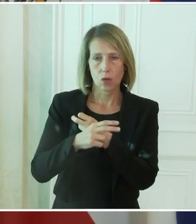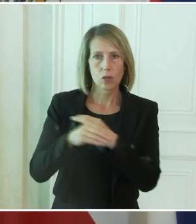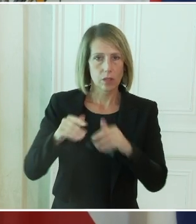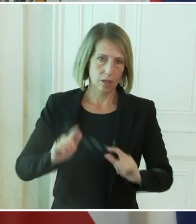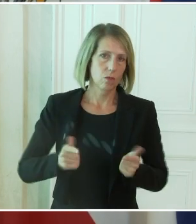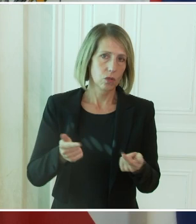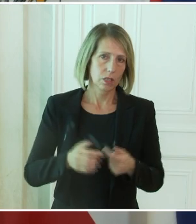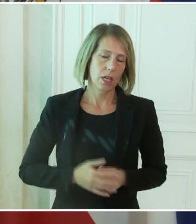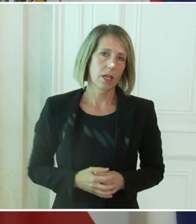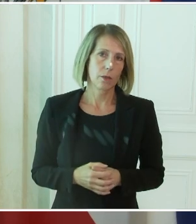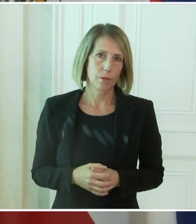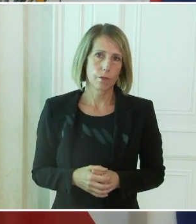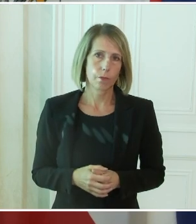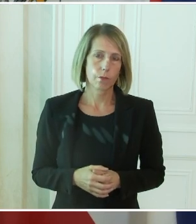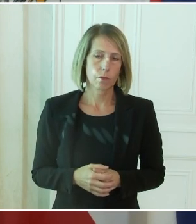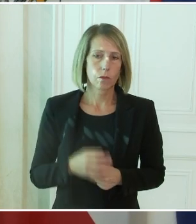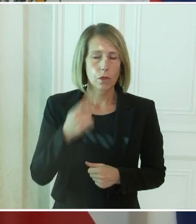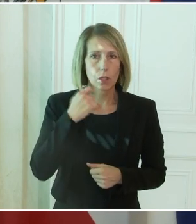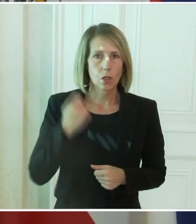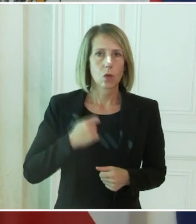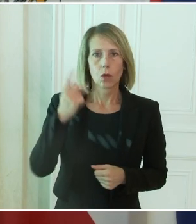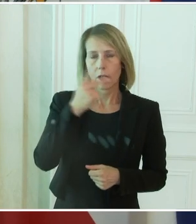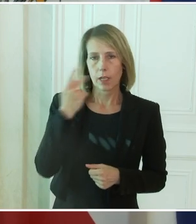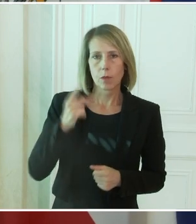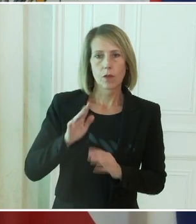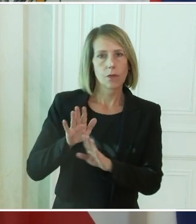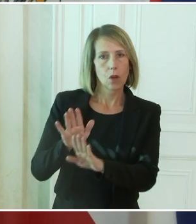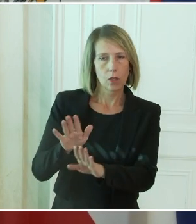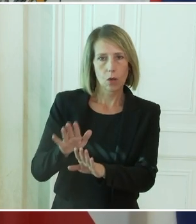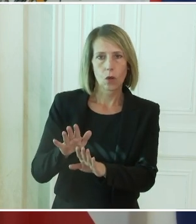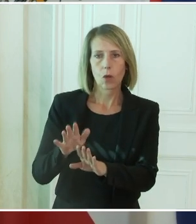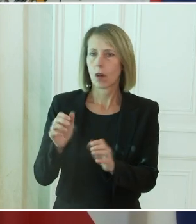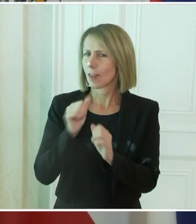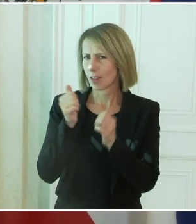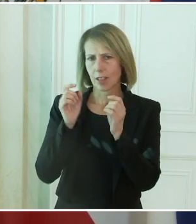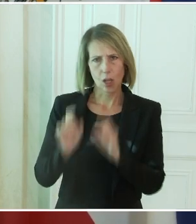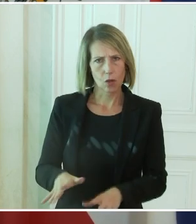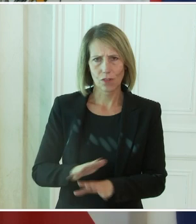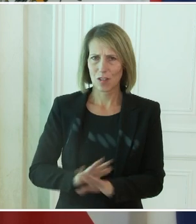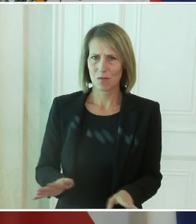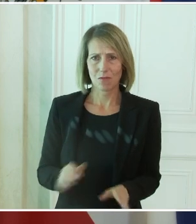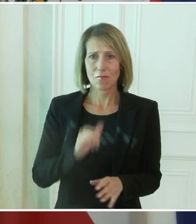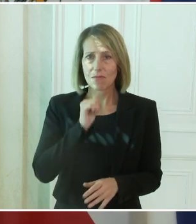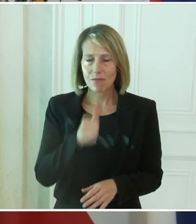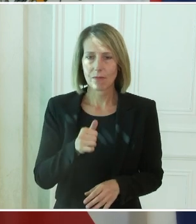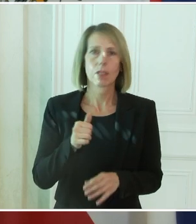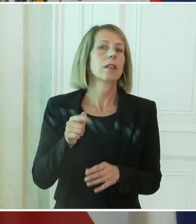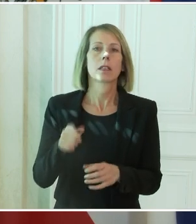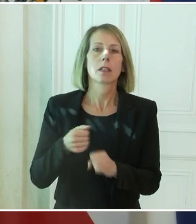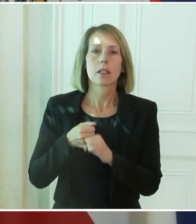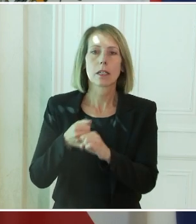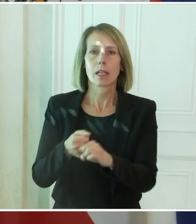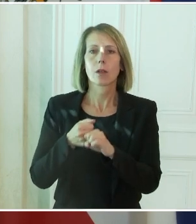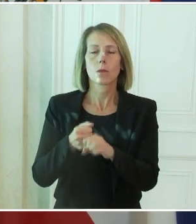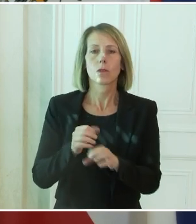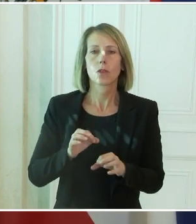muss. Die ukrainische Bevölkerung gibt aber nicht auf. Die ukrainische Bevölkerung kämpft